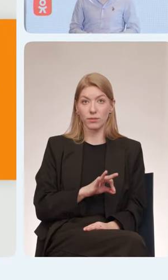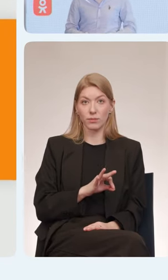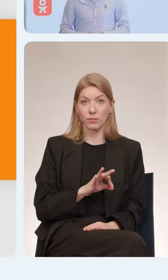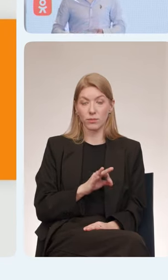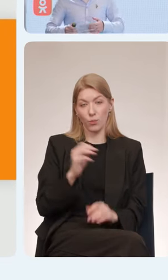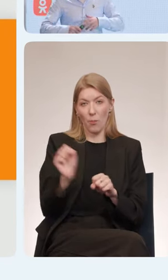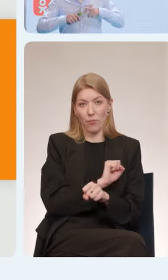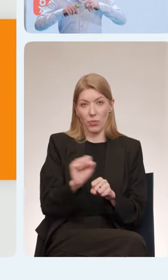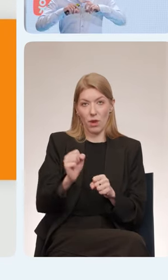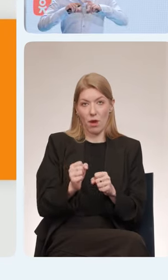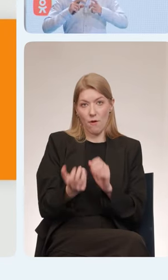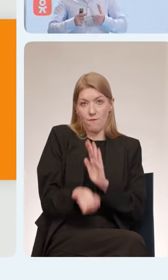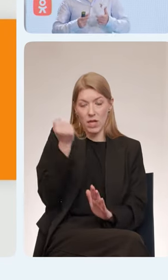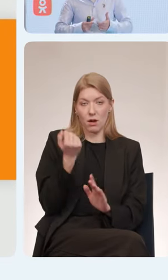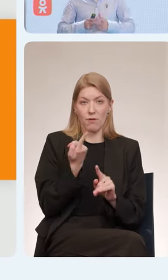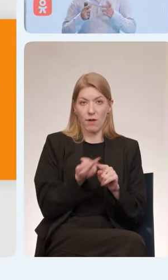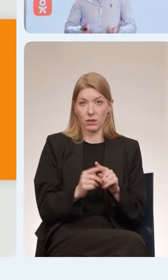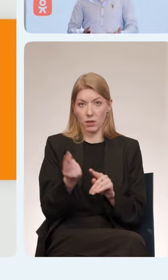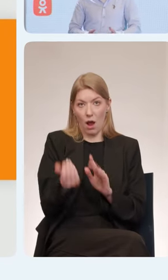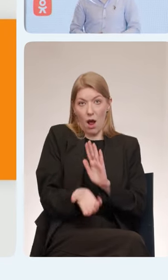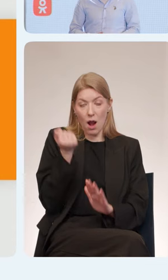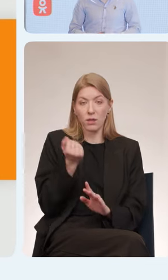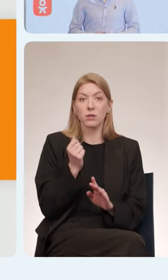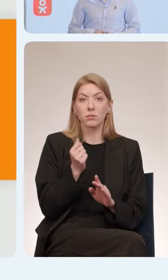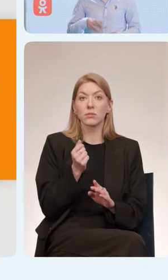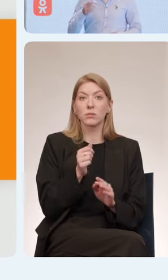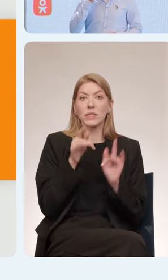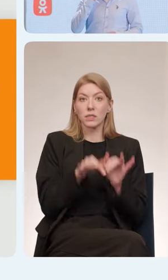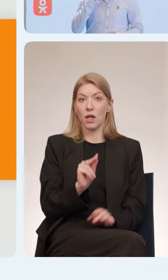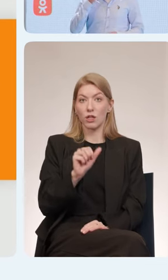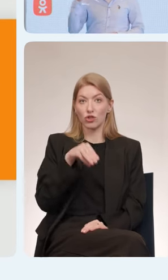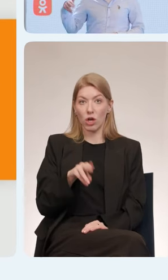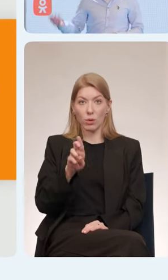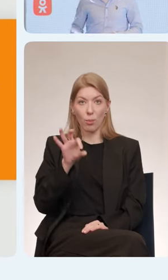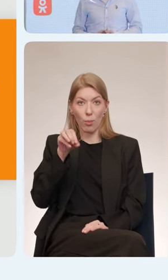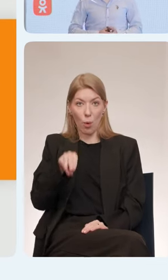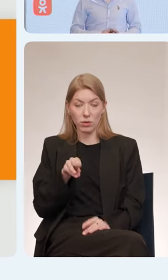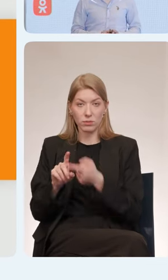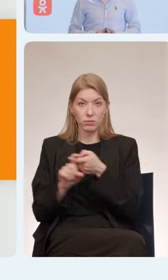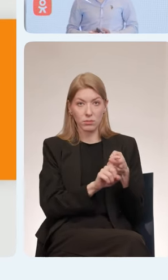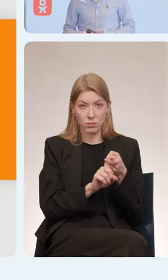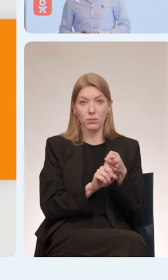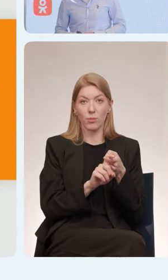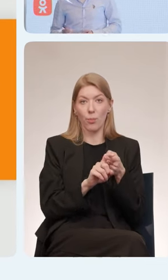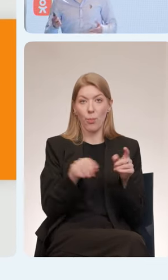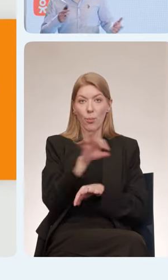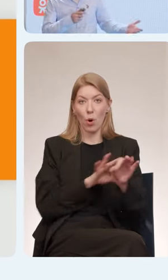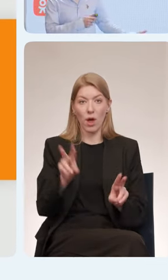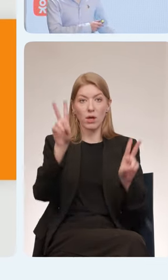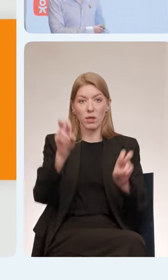грант, они продвинули своего чат-бота в рамках своего проекта «Не одни».